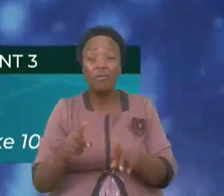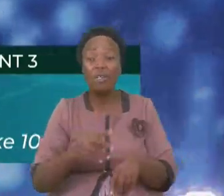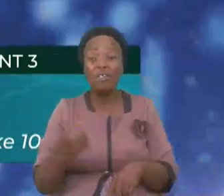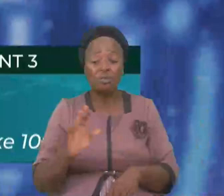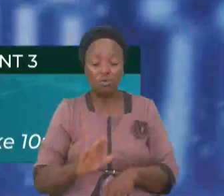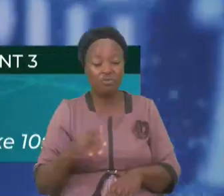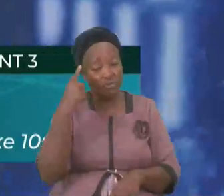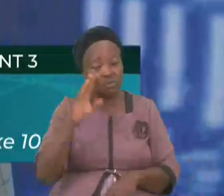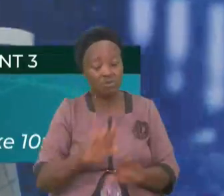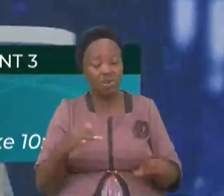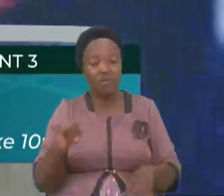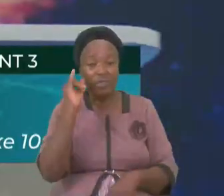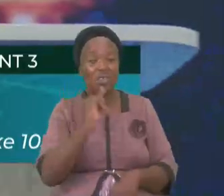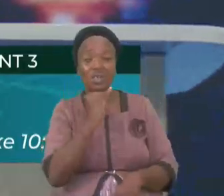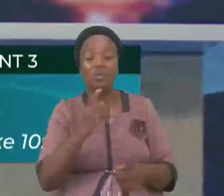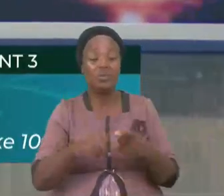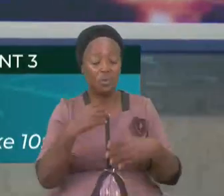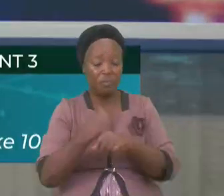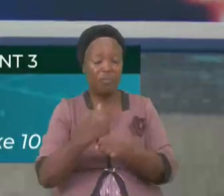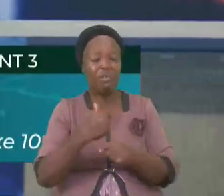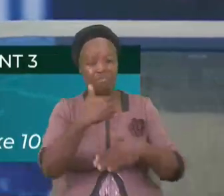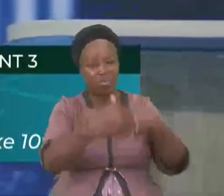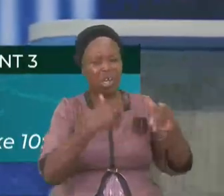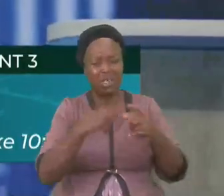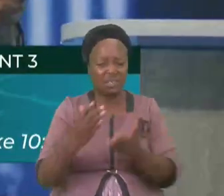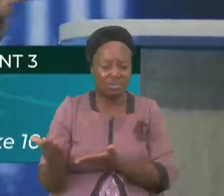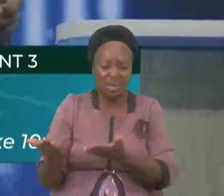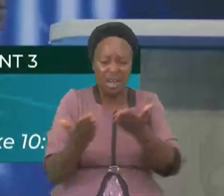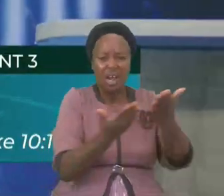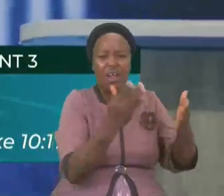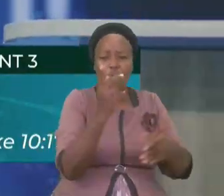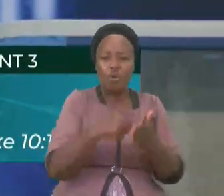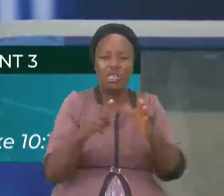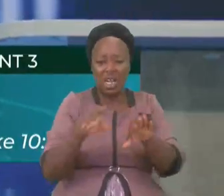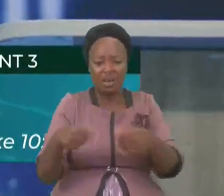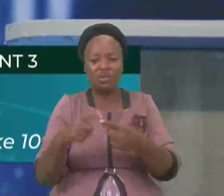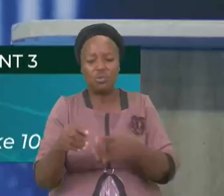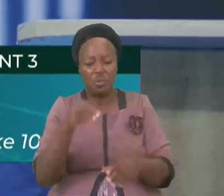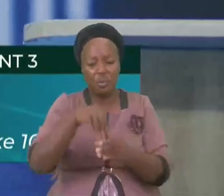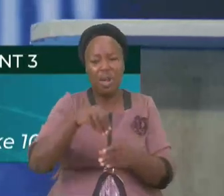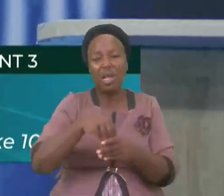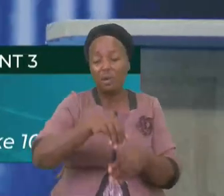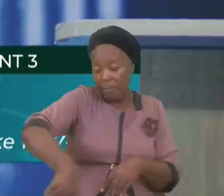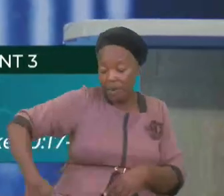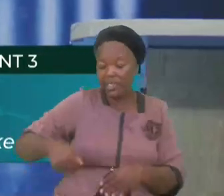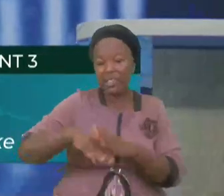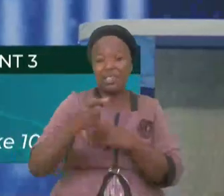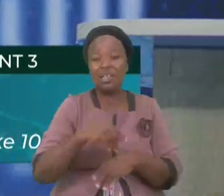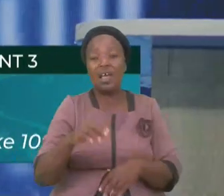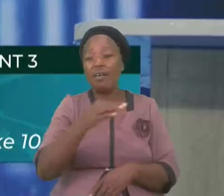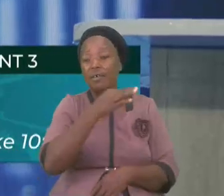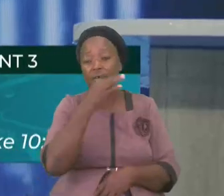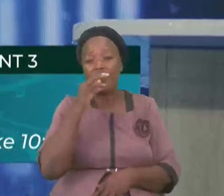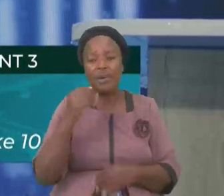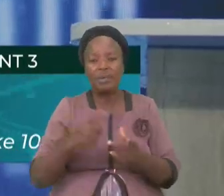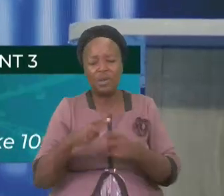Pour que les enfants d'Israël progressent et portent ce qu'ils doivent planter dans leurs champs et, pour qui, et